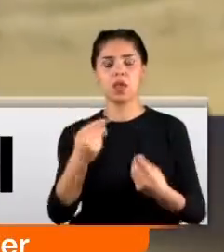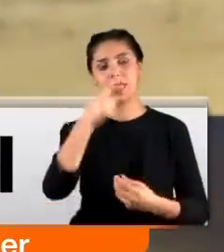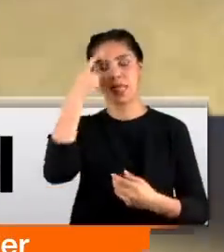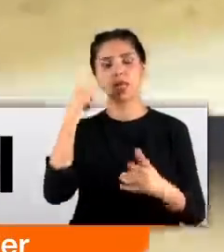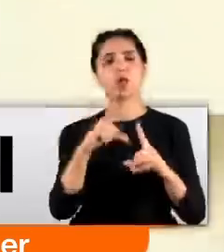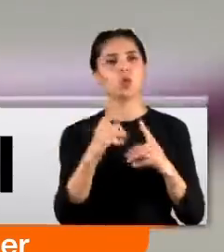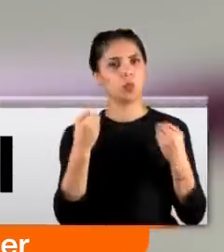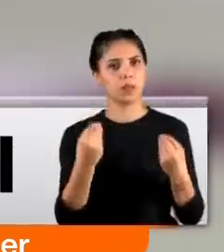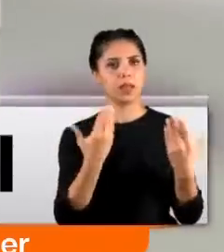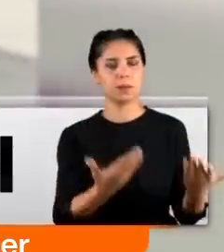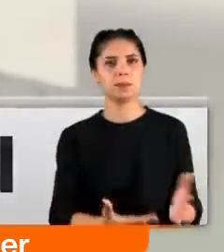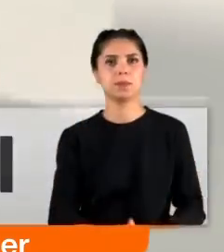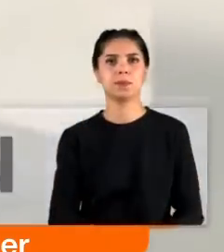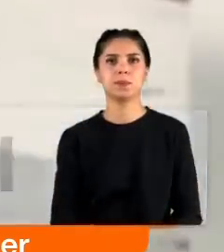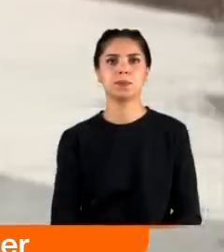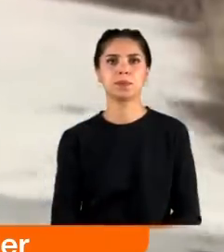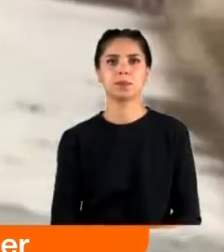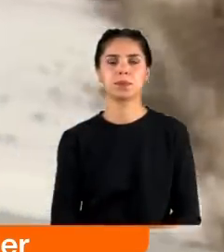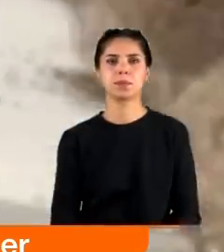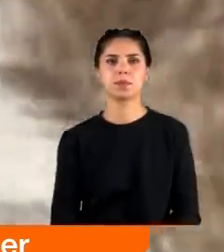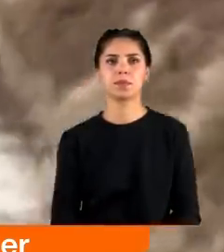ki durumları iyi.